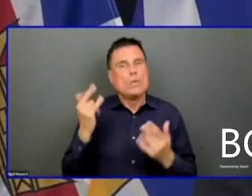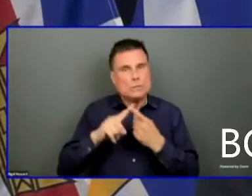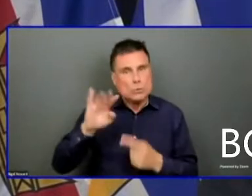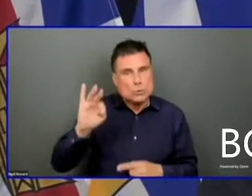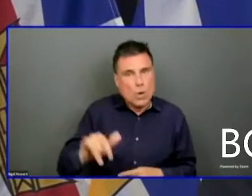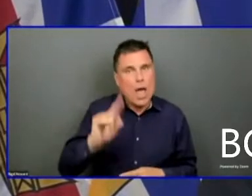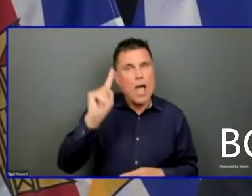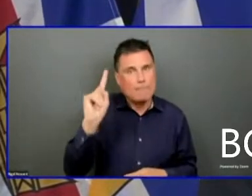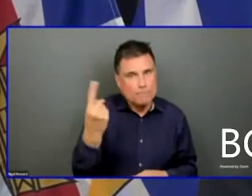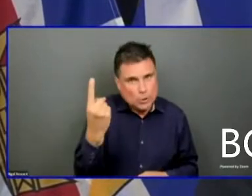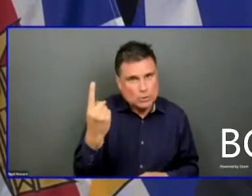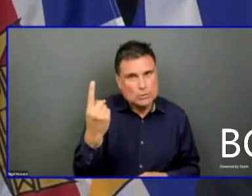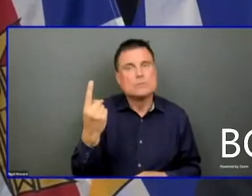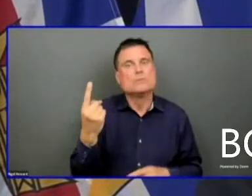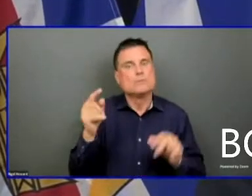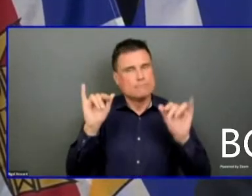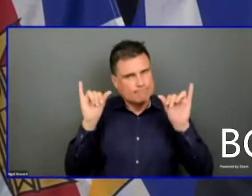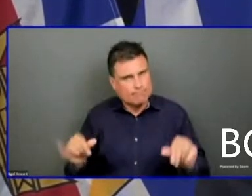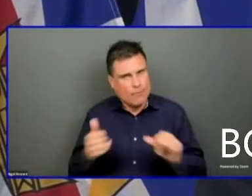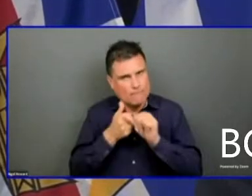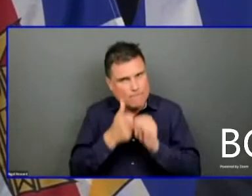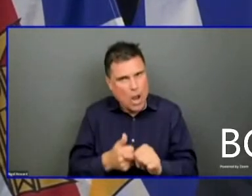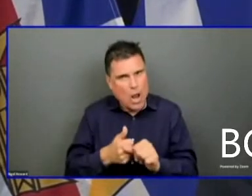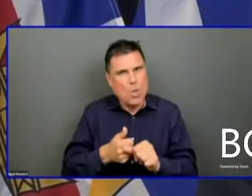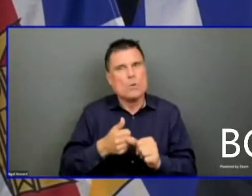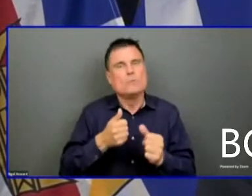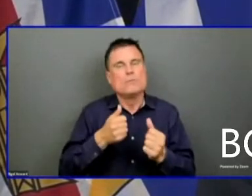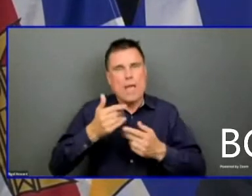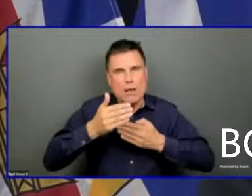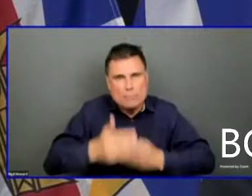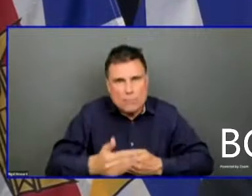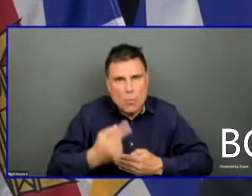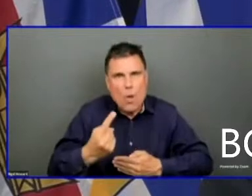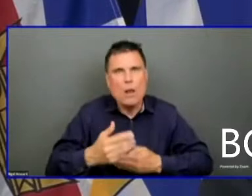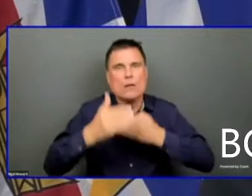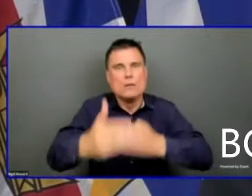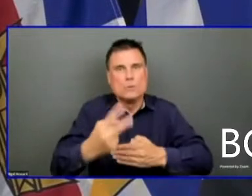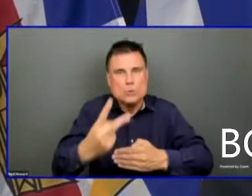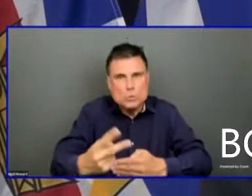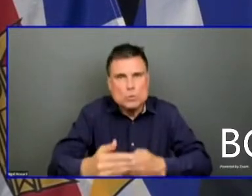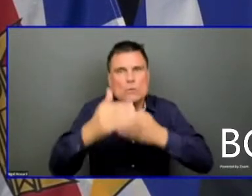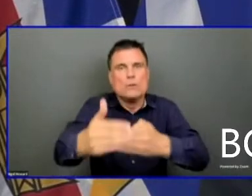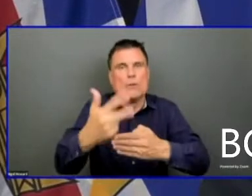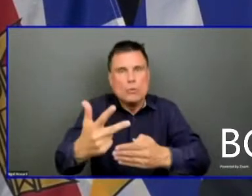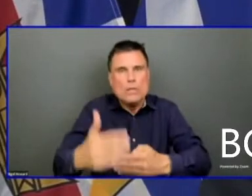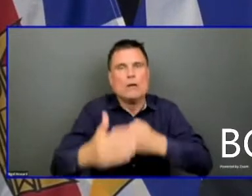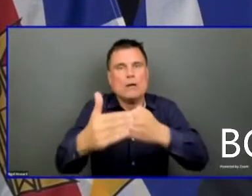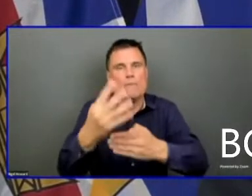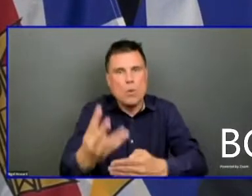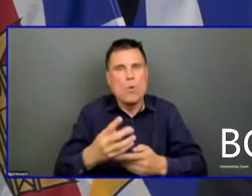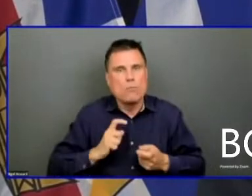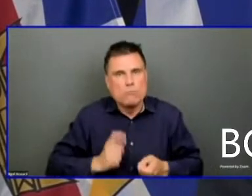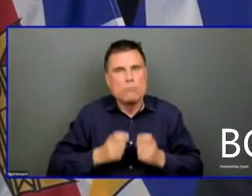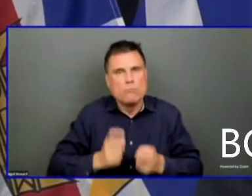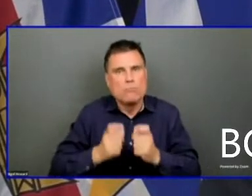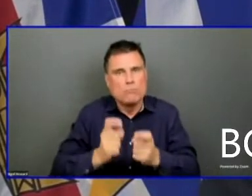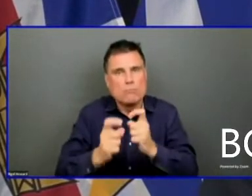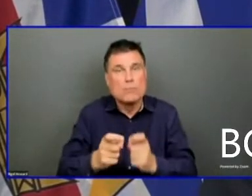看我们还会有些什么大家关心的议题，我们做一些新闻简报。